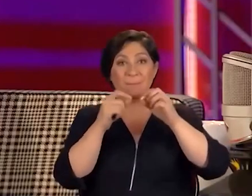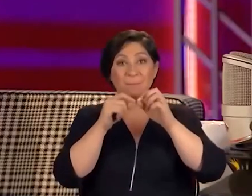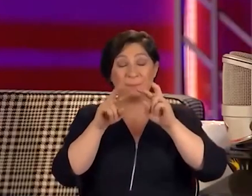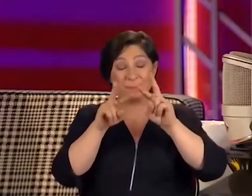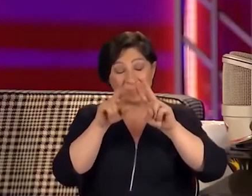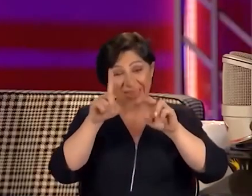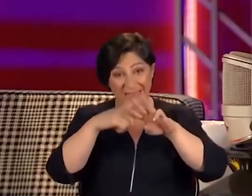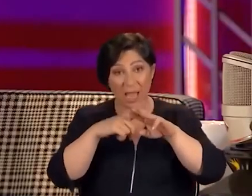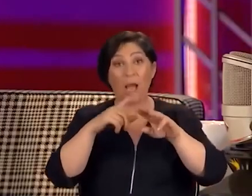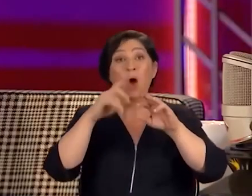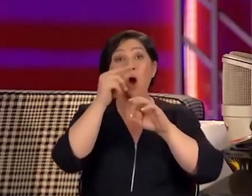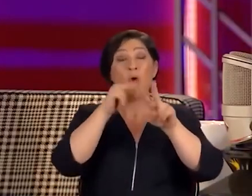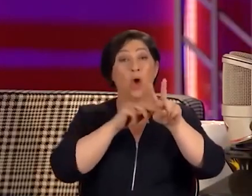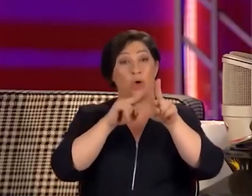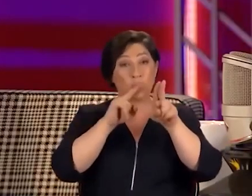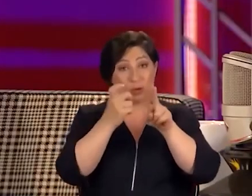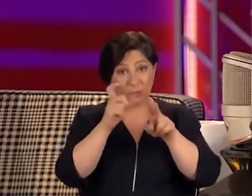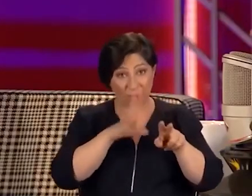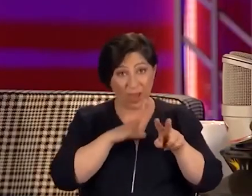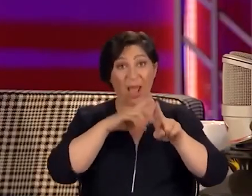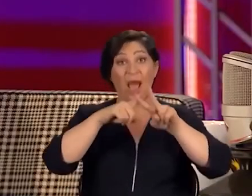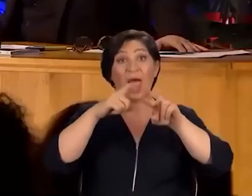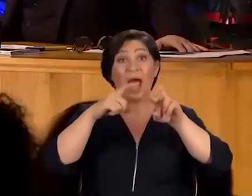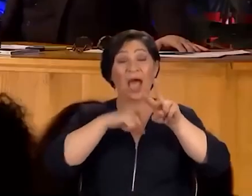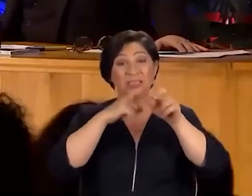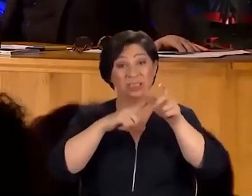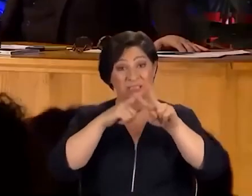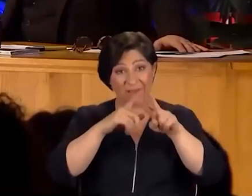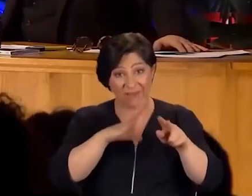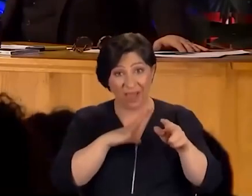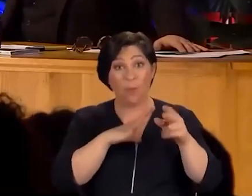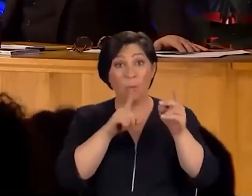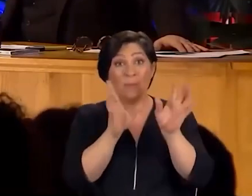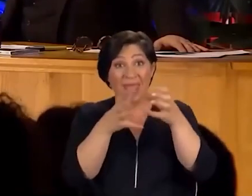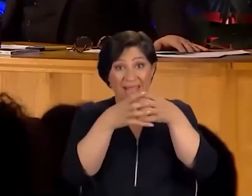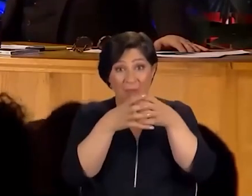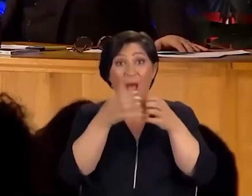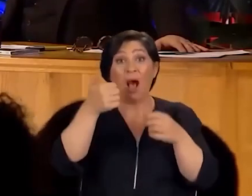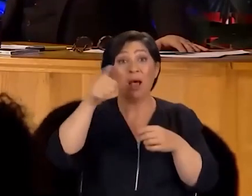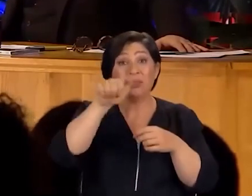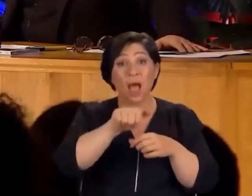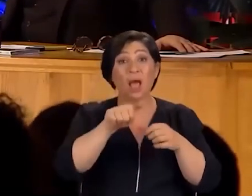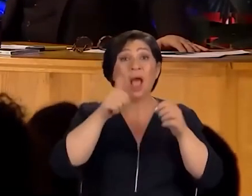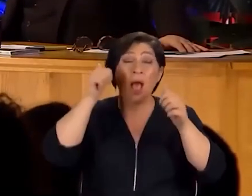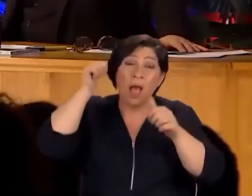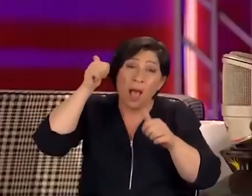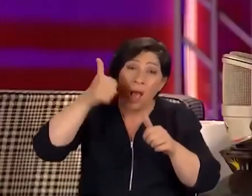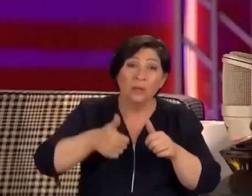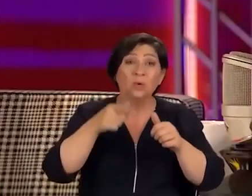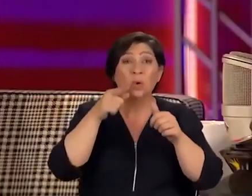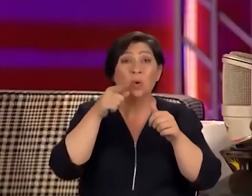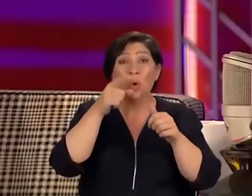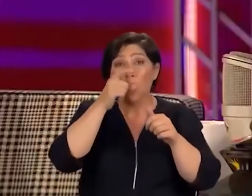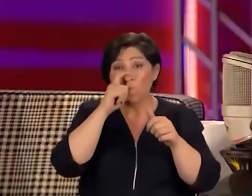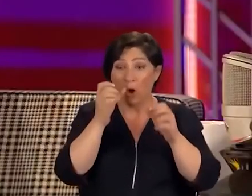Pamela var. Evet. Öykü Gürman var. Evet. Ben Ayça Varlayer var. Ayça var. Böyle bir ekibiz, evet, ve 6 ay her gün